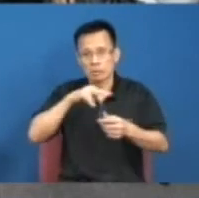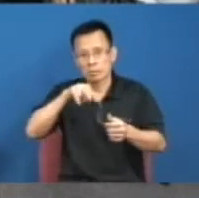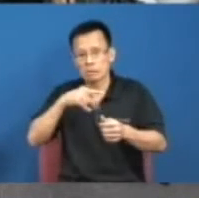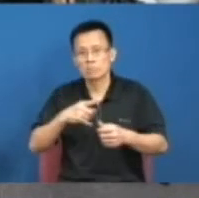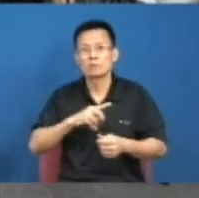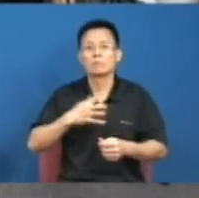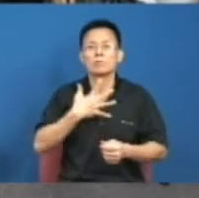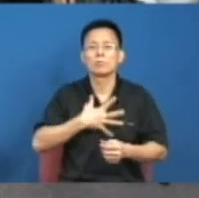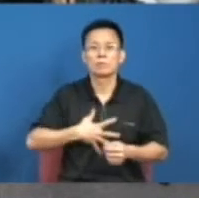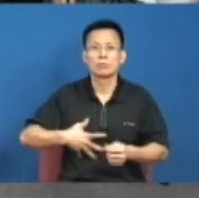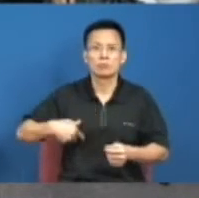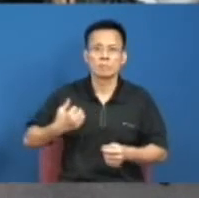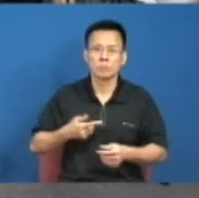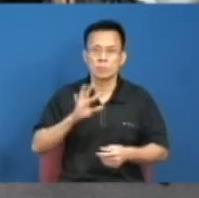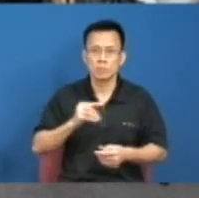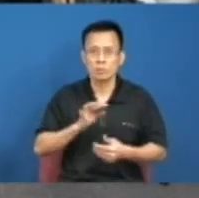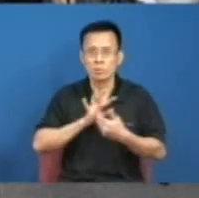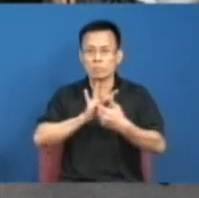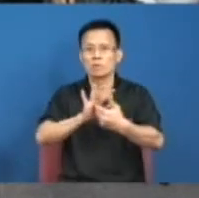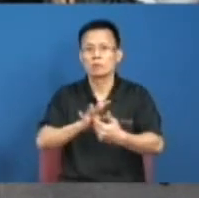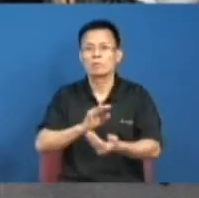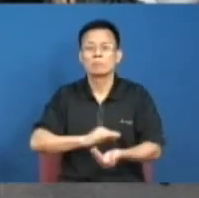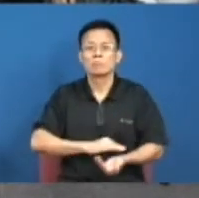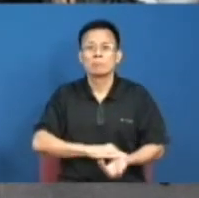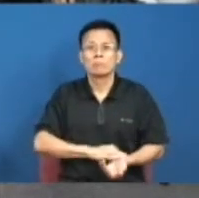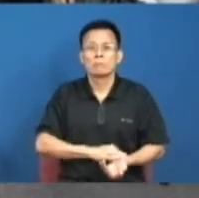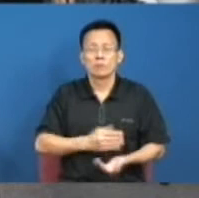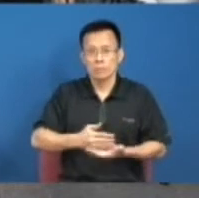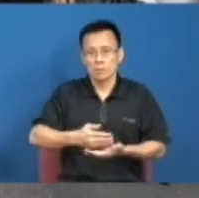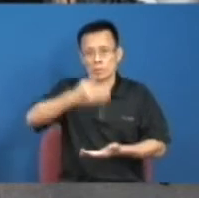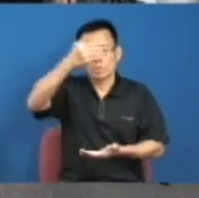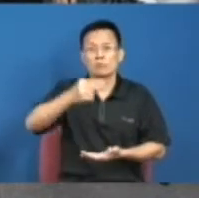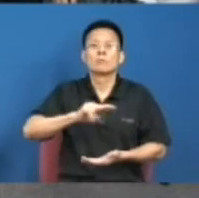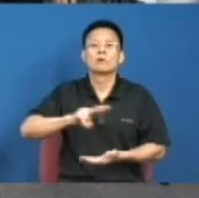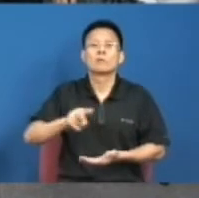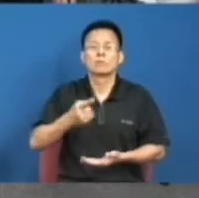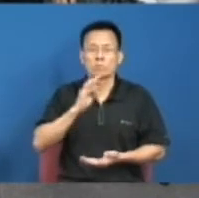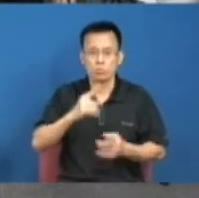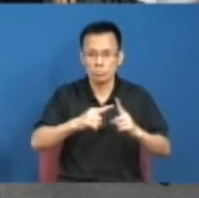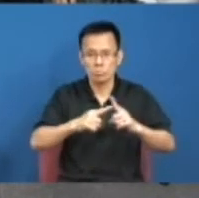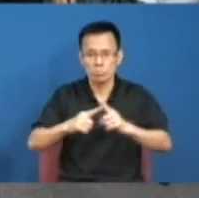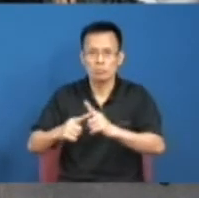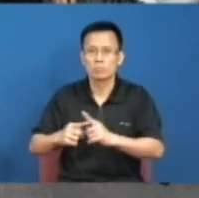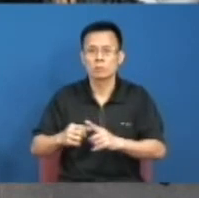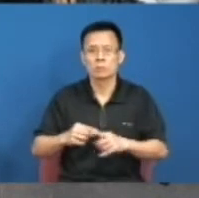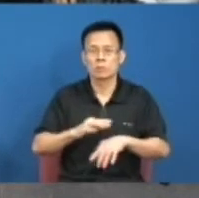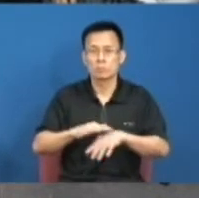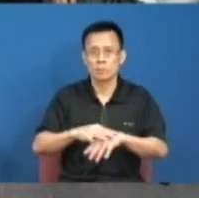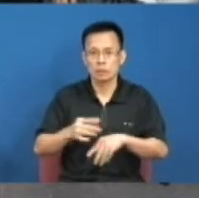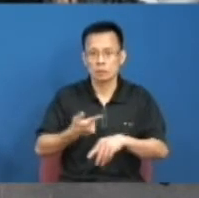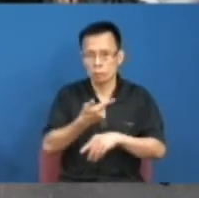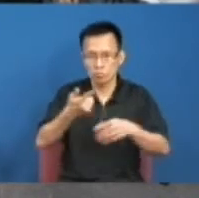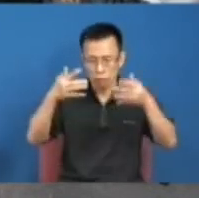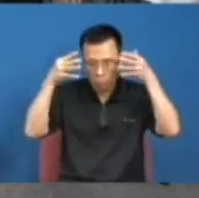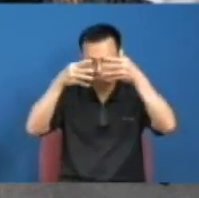先可以抵禦到一啲疾病啊。咁同樓宇一樣，其實我覺得香港市民一般咧，你都應該要多加留意呢一方